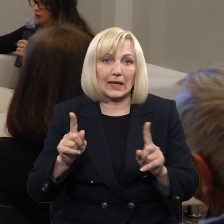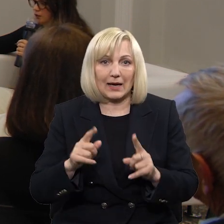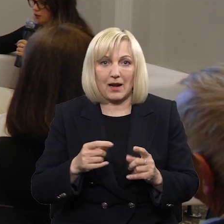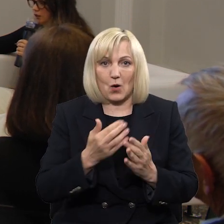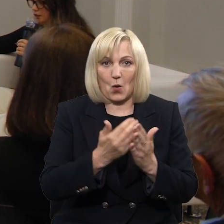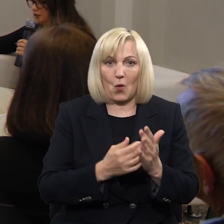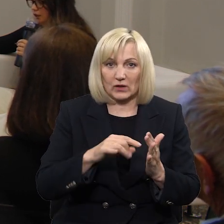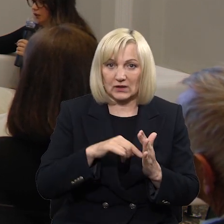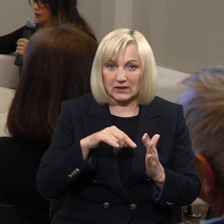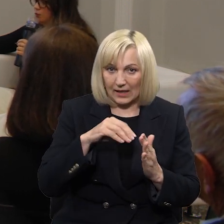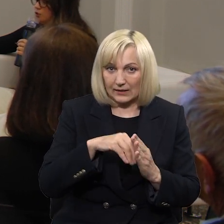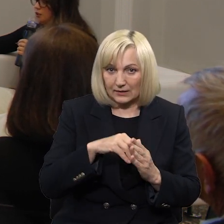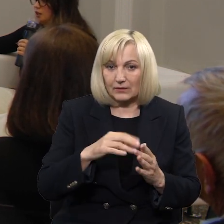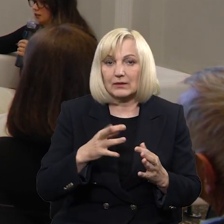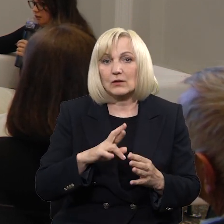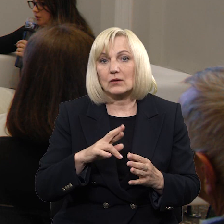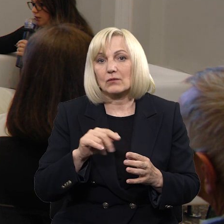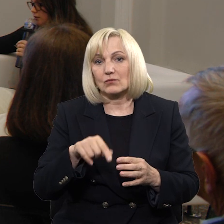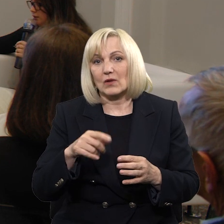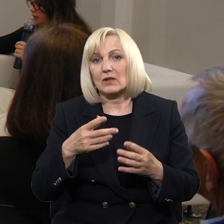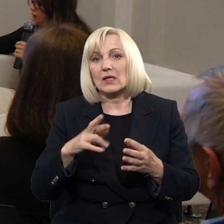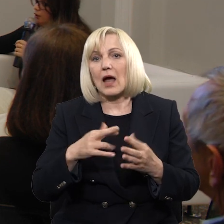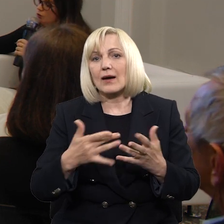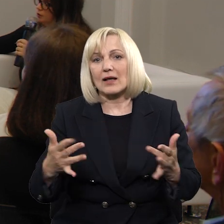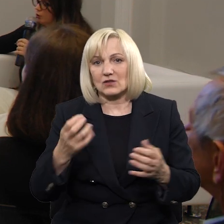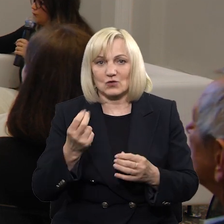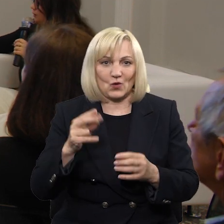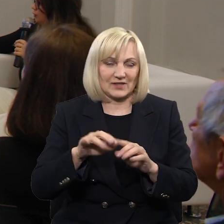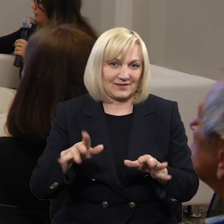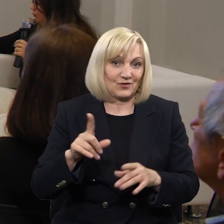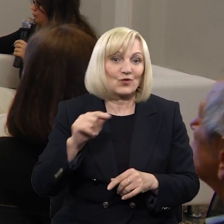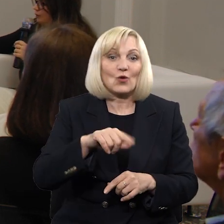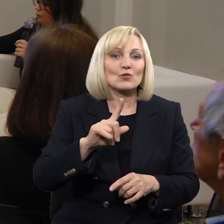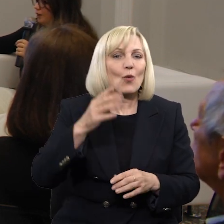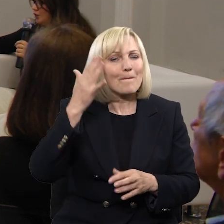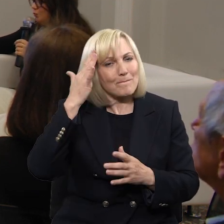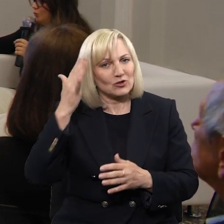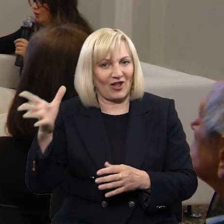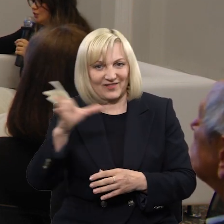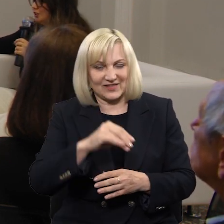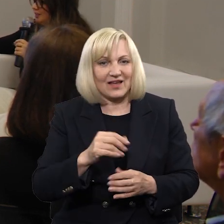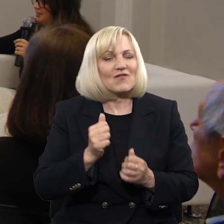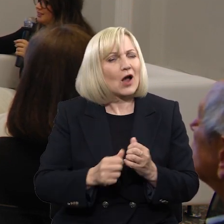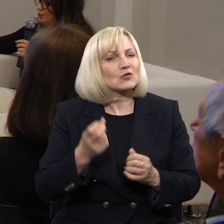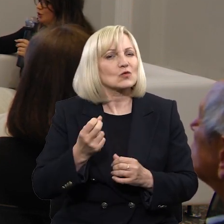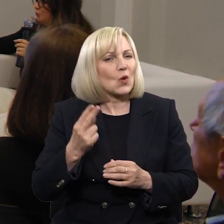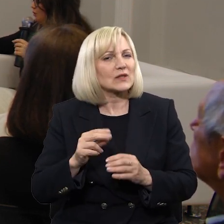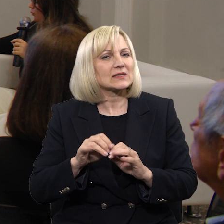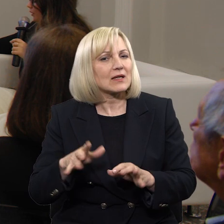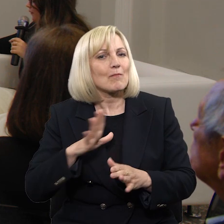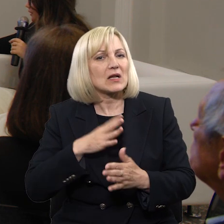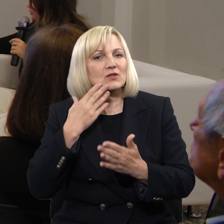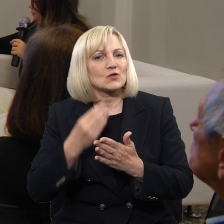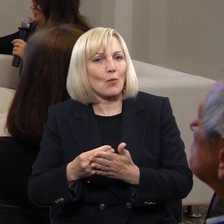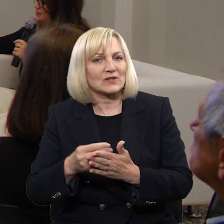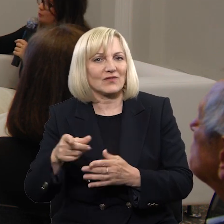контент для социальных сетей в том числе для разных социальных сетей то о чем все мечтают что там в каждой в каждой социальной сети чтобы